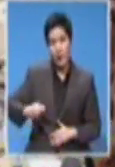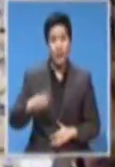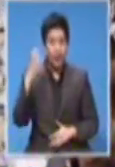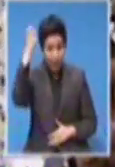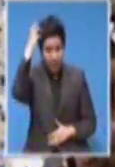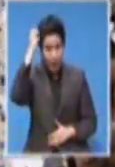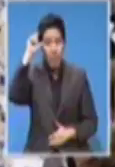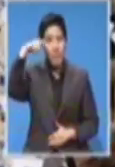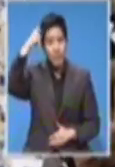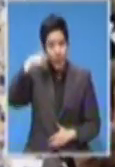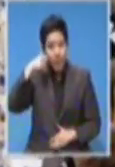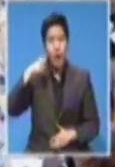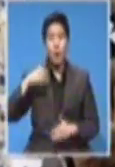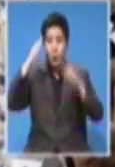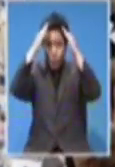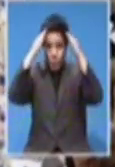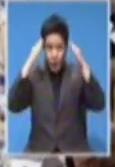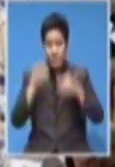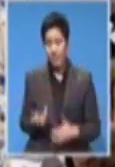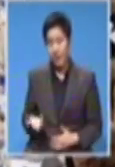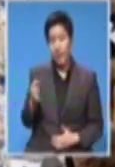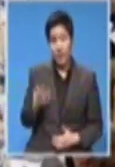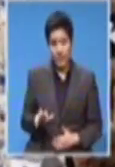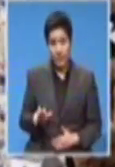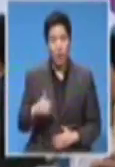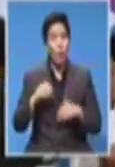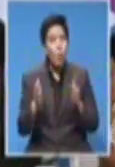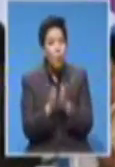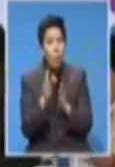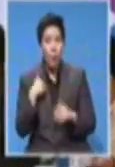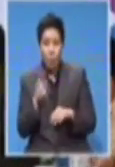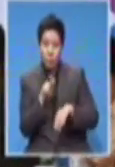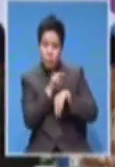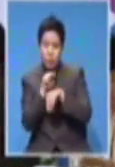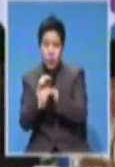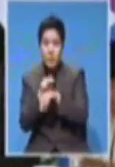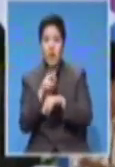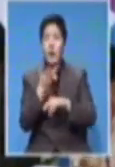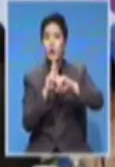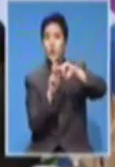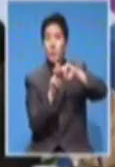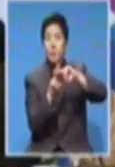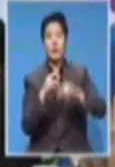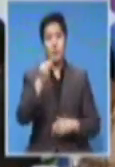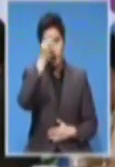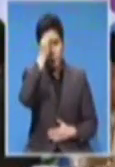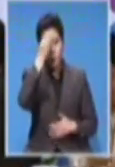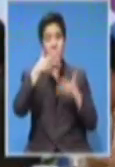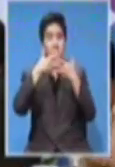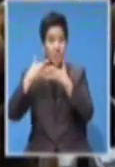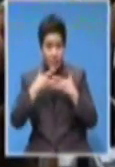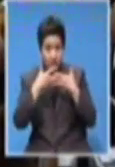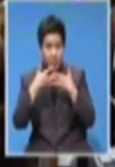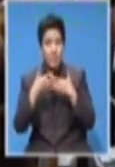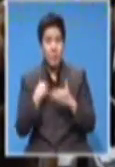าวเมียนมาเวียดนามและบังคลาเทศรวมทั้งประเทศผู้สังเกตการได้แก่สวิตเซอร์แลนด์ญี่ปุ่นและสหรั